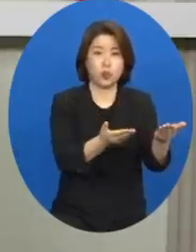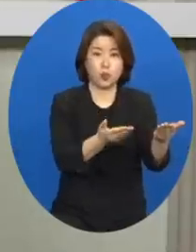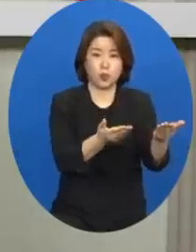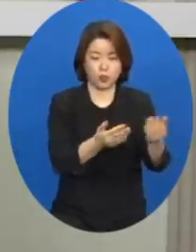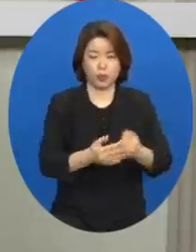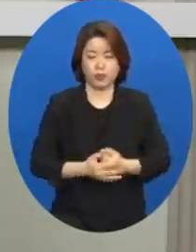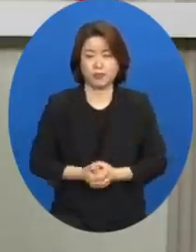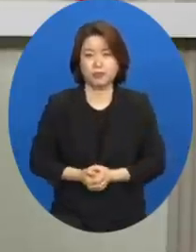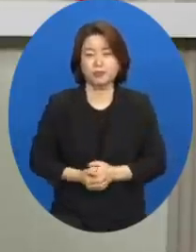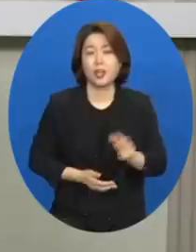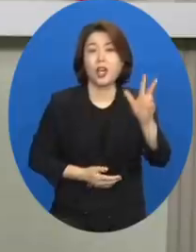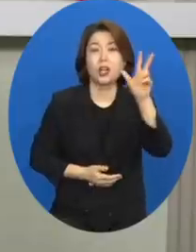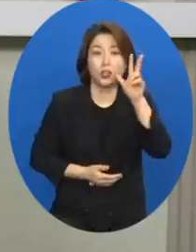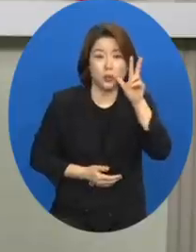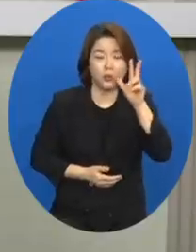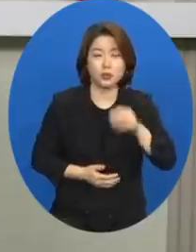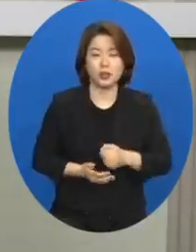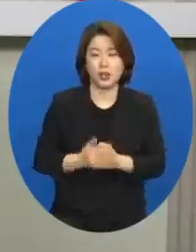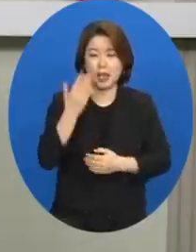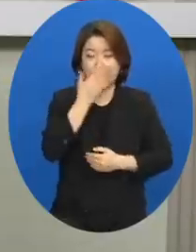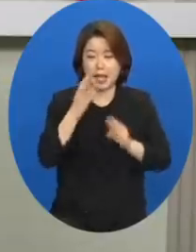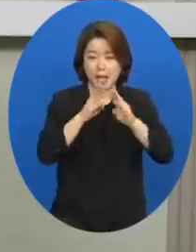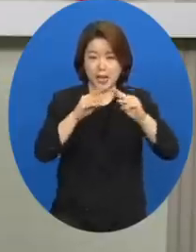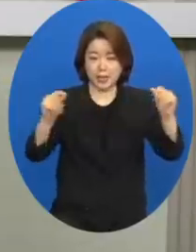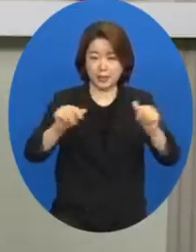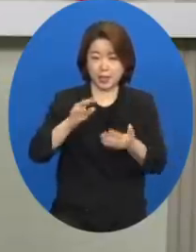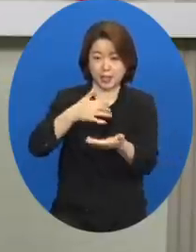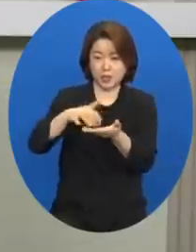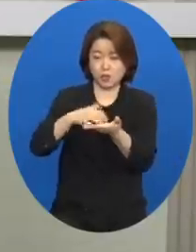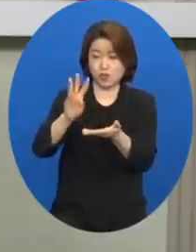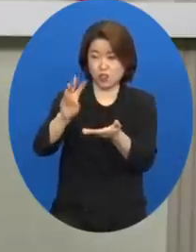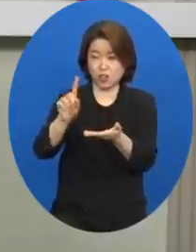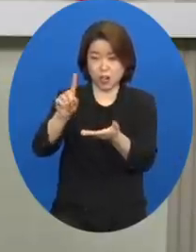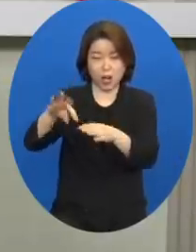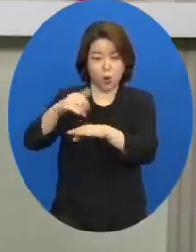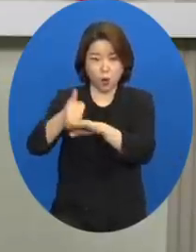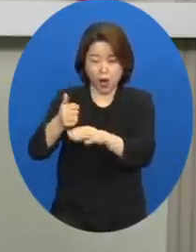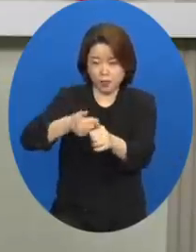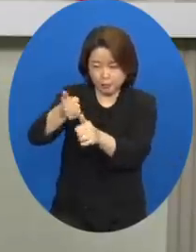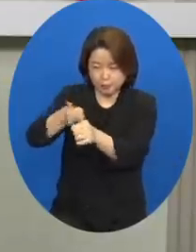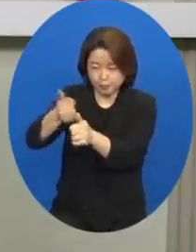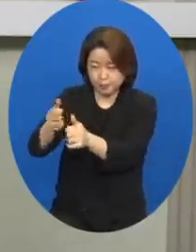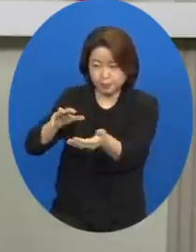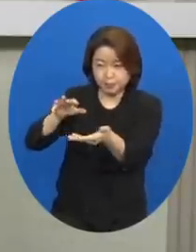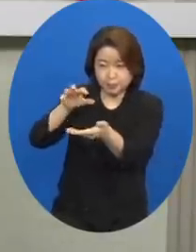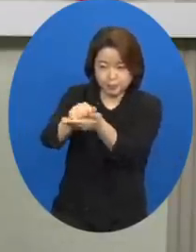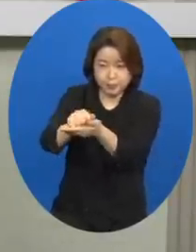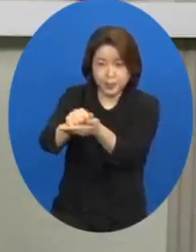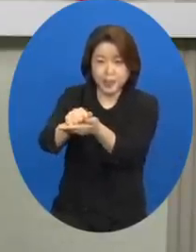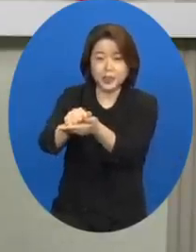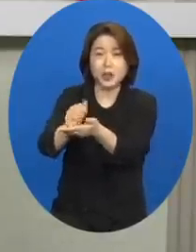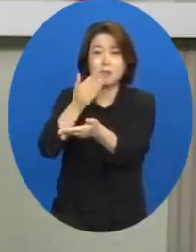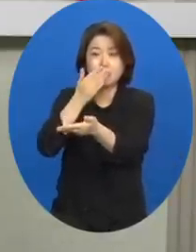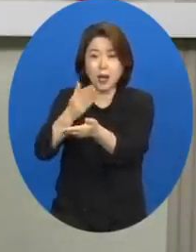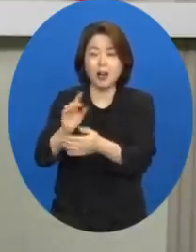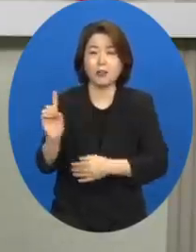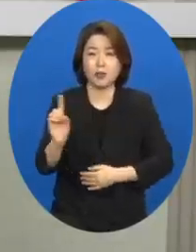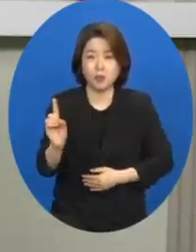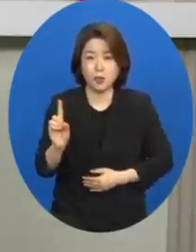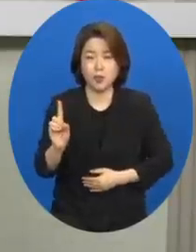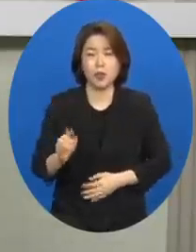여호수아가 가나안 땅에 31 왕을 이기고 그 땅을 차지할 수 있었던 것은